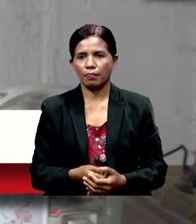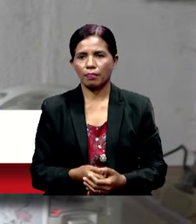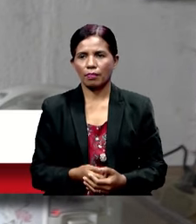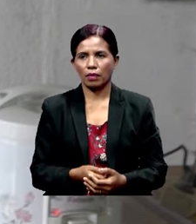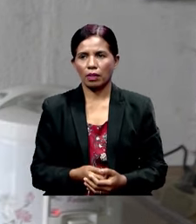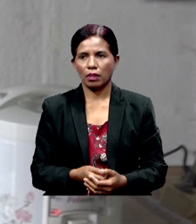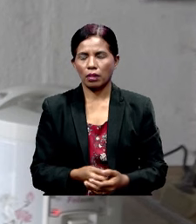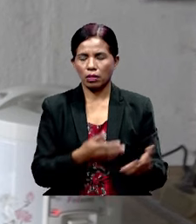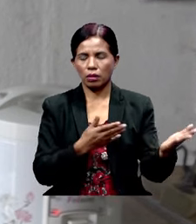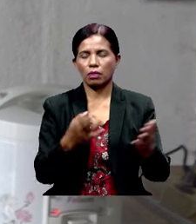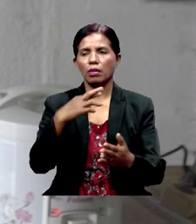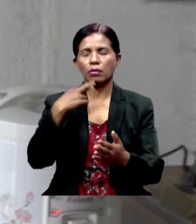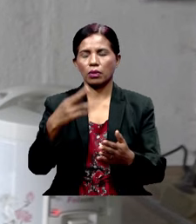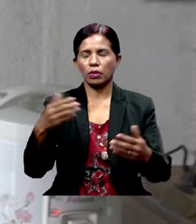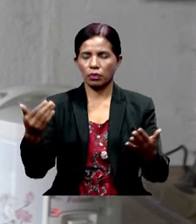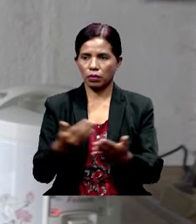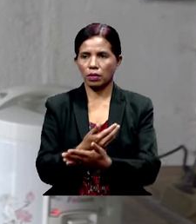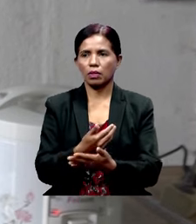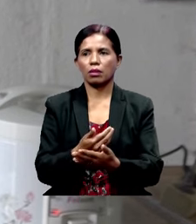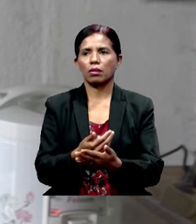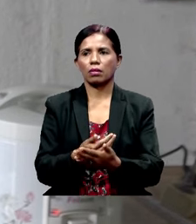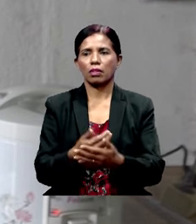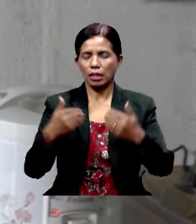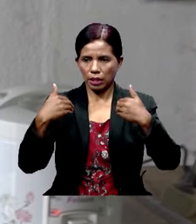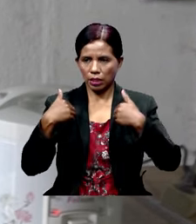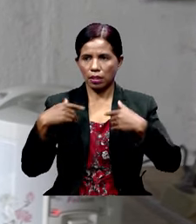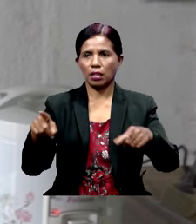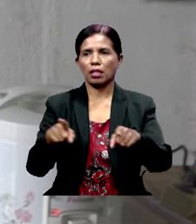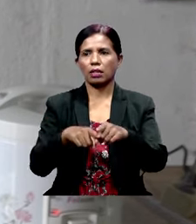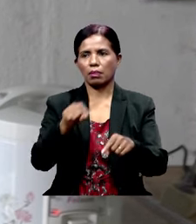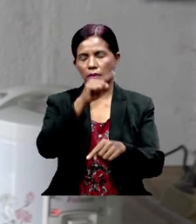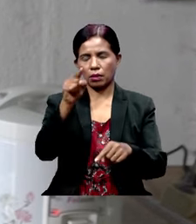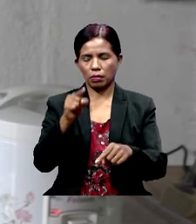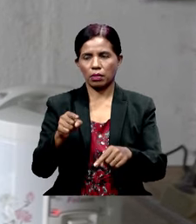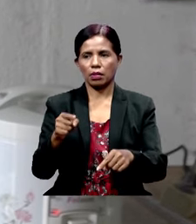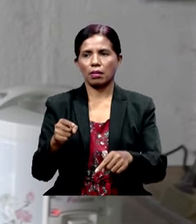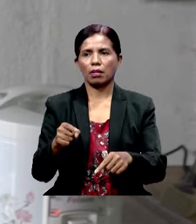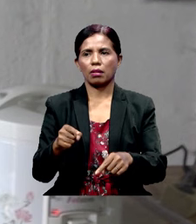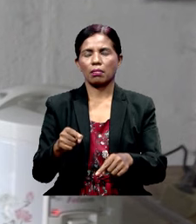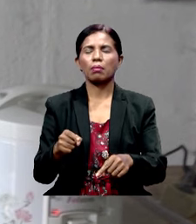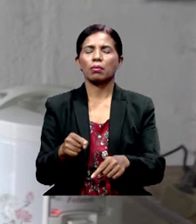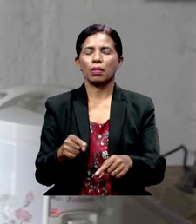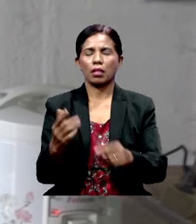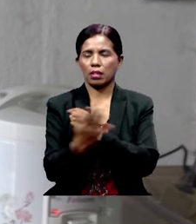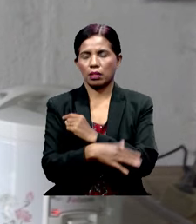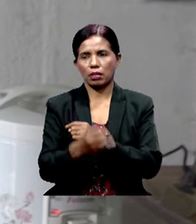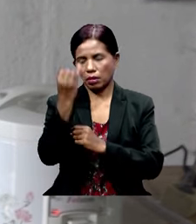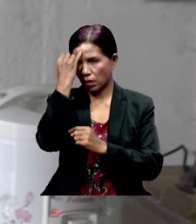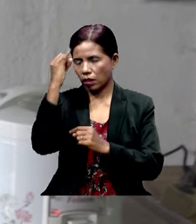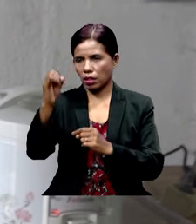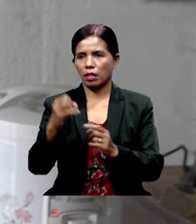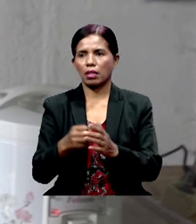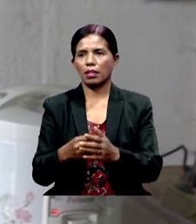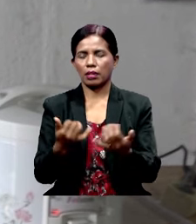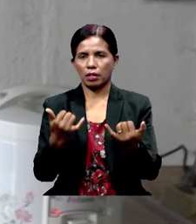kayak lori fali fos hong entah momentu ni mas moso hanesan pergunta buat ida baiha nasang India ya nasang India rasik tamba